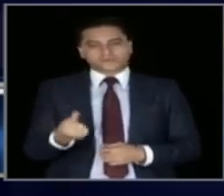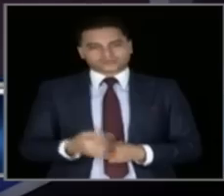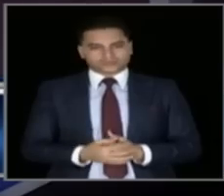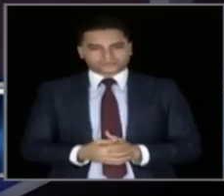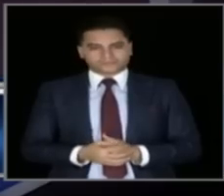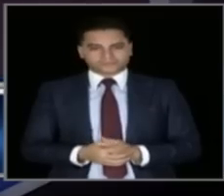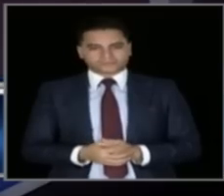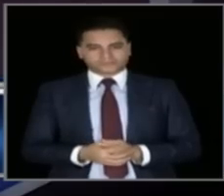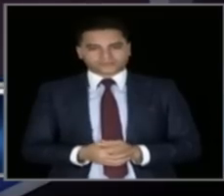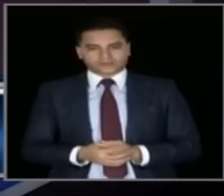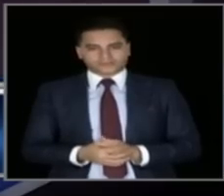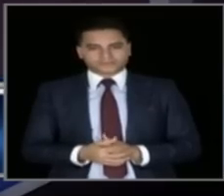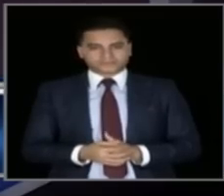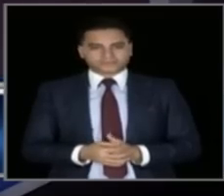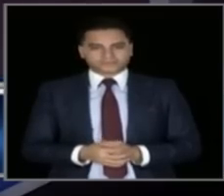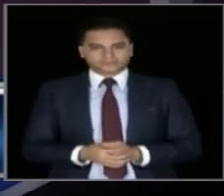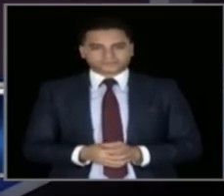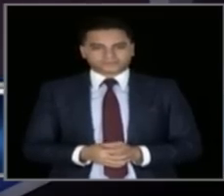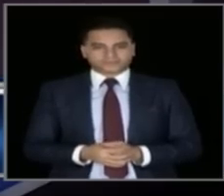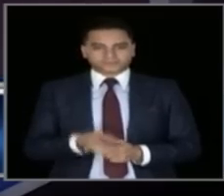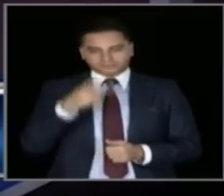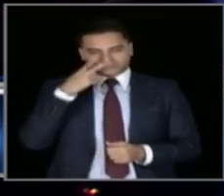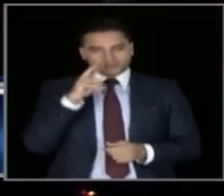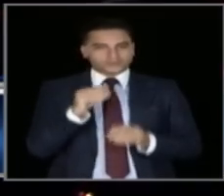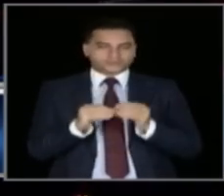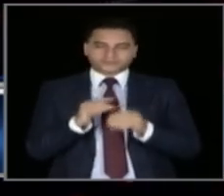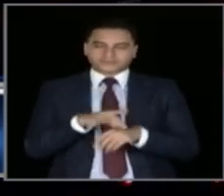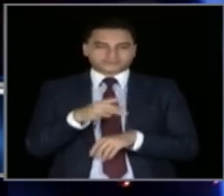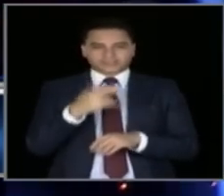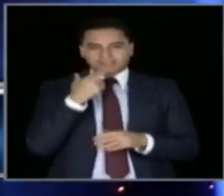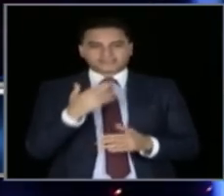3615. نيفين هارد لك، إجابة خاطئة.